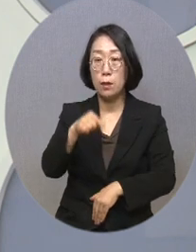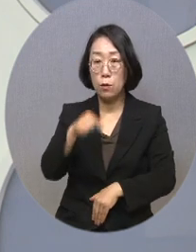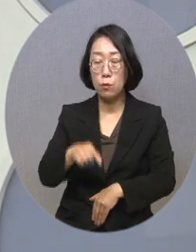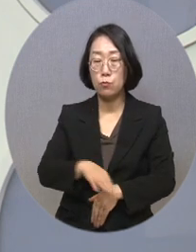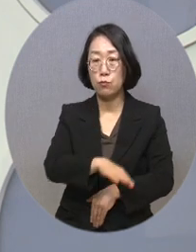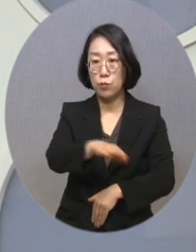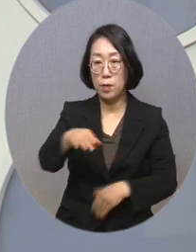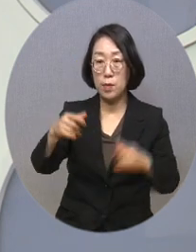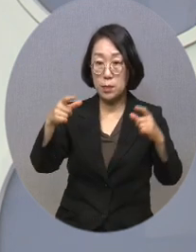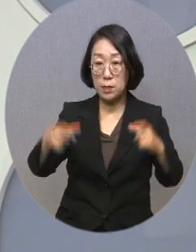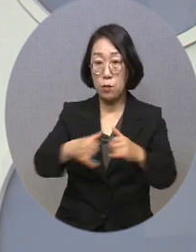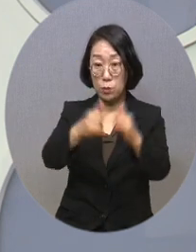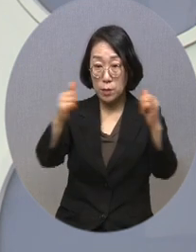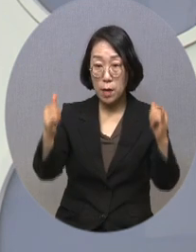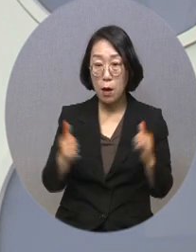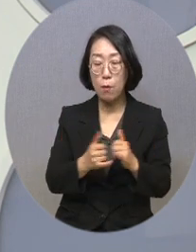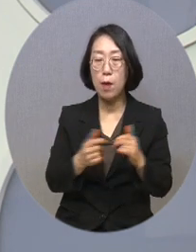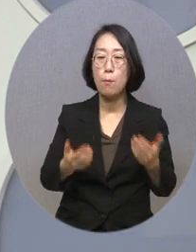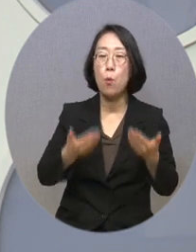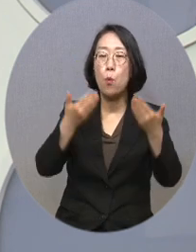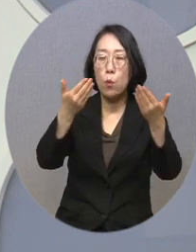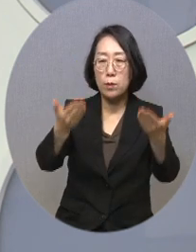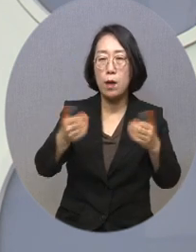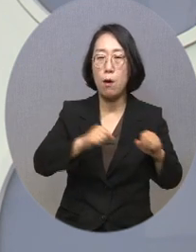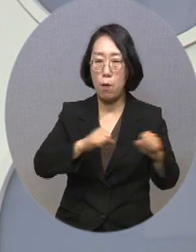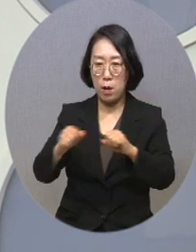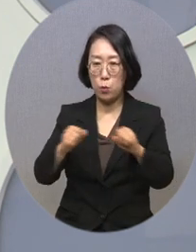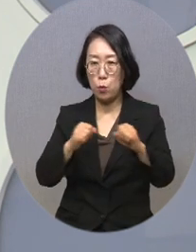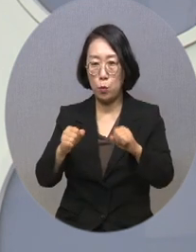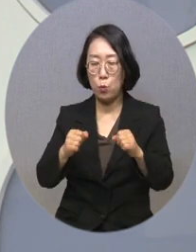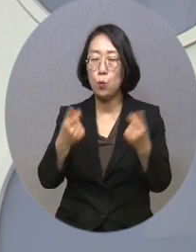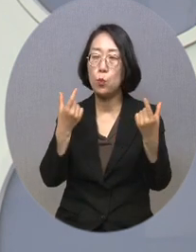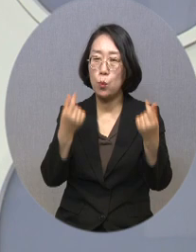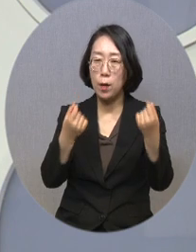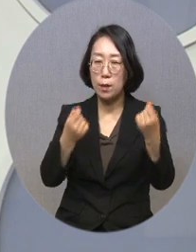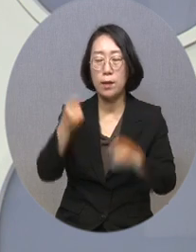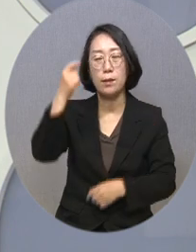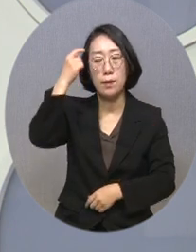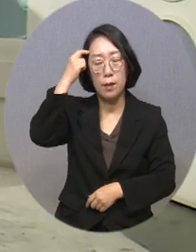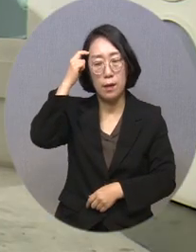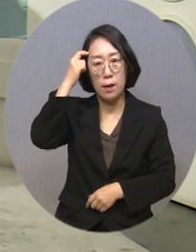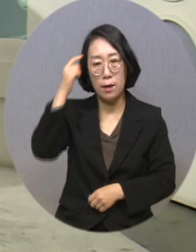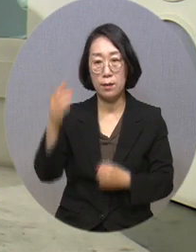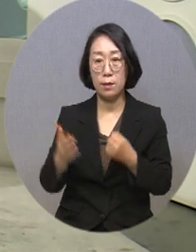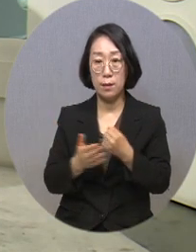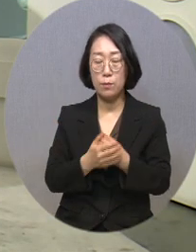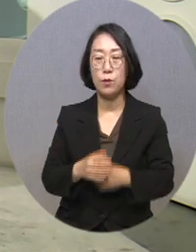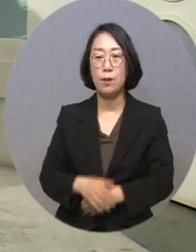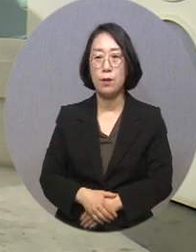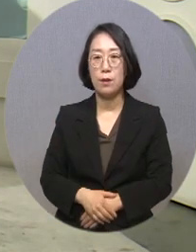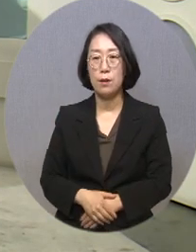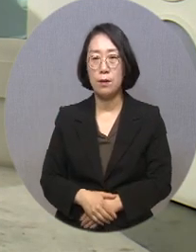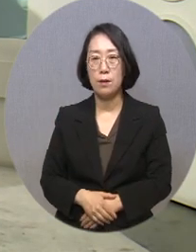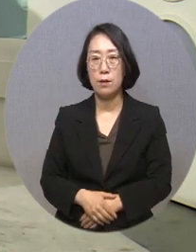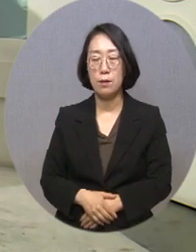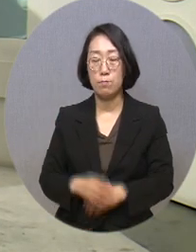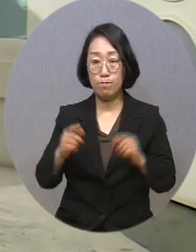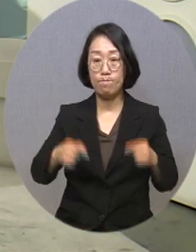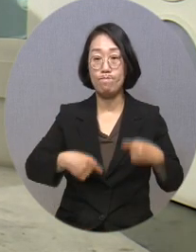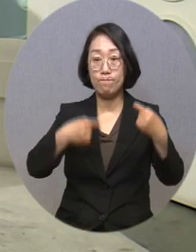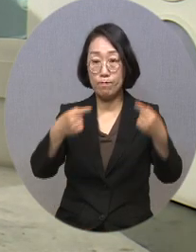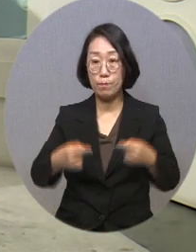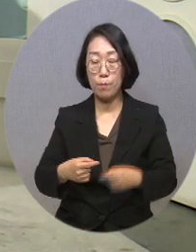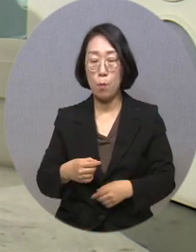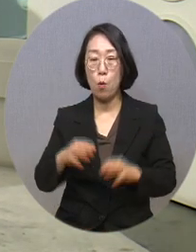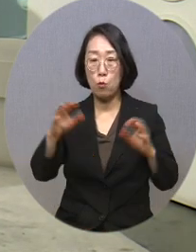이제는 지역사회에 봉사한다고 하는 그런 차원으로 접근할 필요성도 있다 저는 그렇게 보고요. 그렇다고 하면 정계 진출은 국회의원으로도